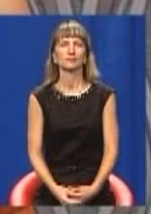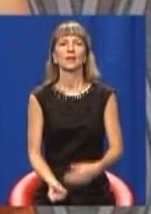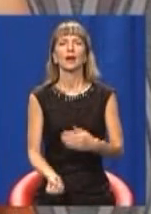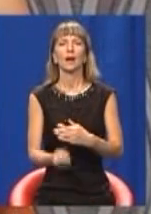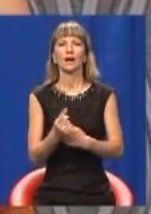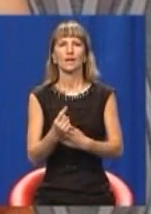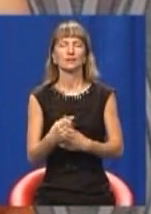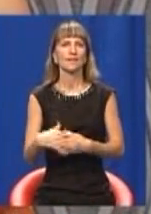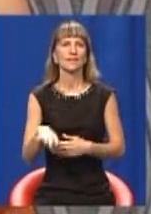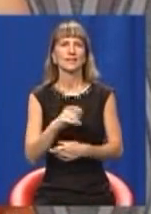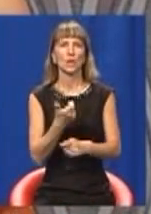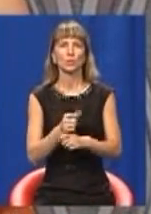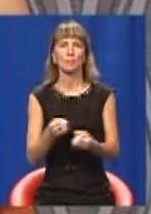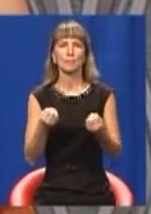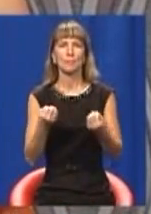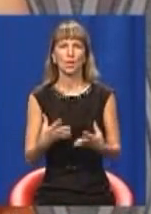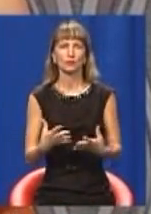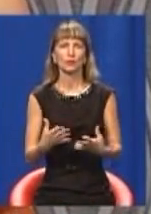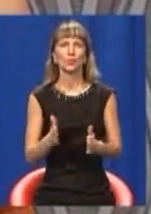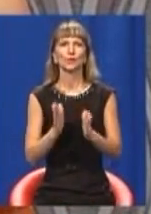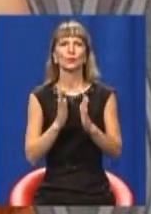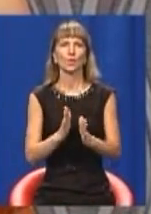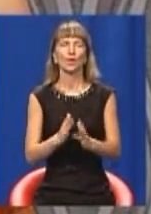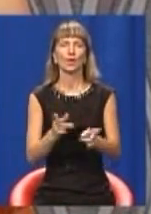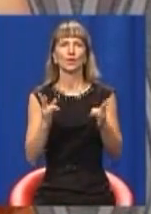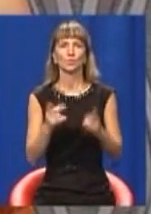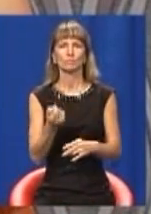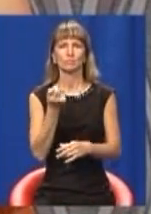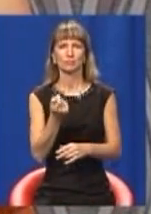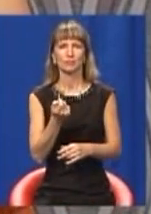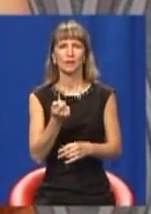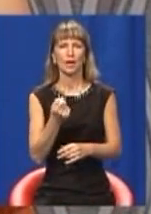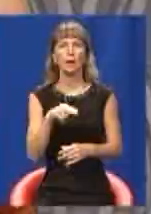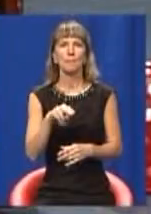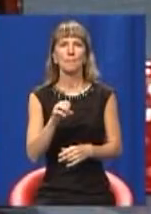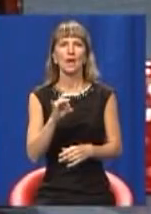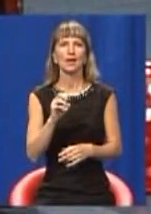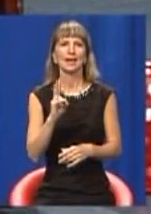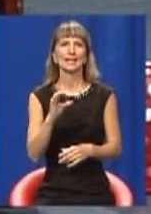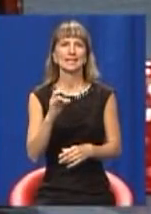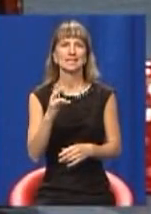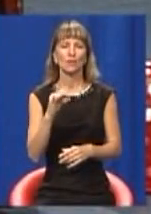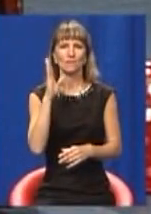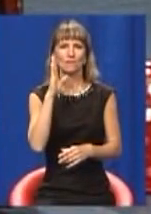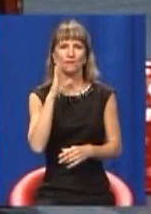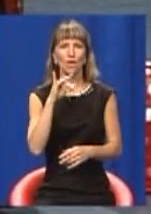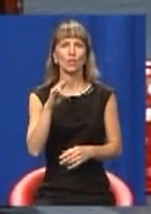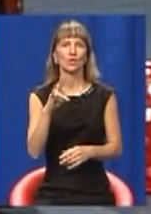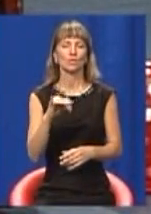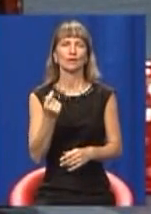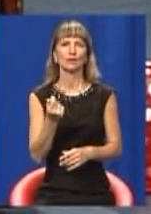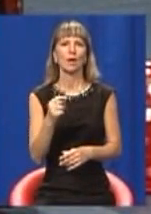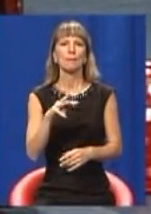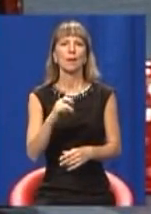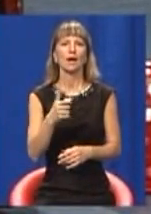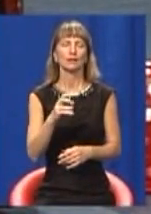Виявляється, все отак от дуже навіть просто, як на мене. Всього лише потрібно трохи перекисню водню і, більше того, трохи марганцовки. І от